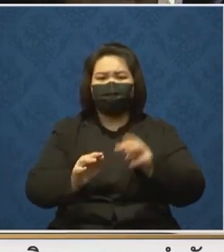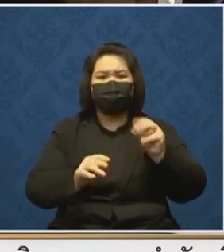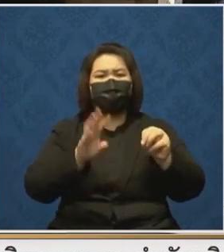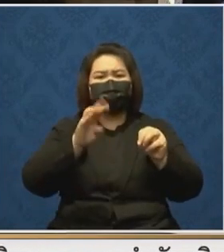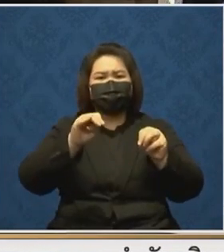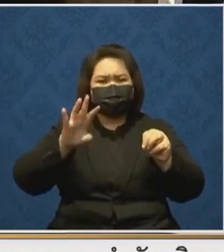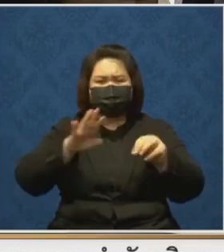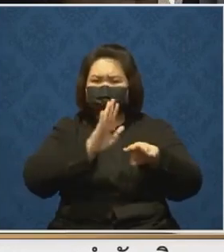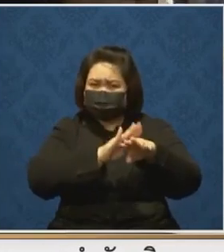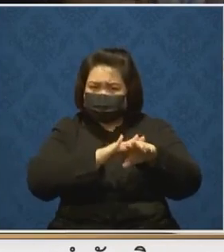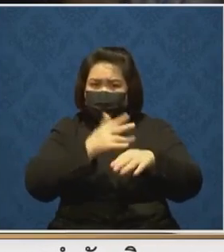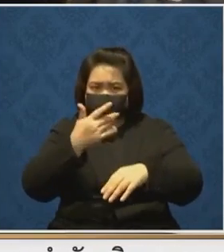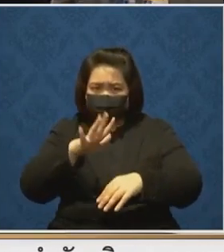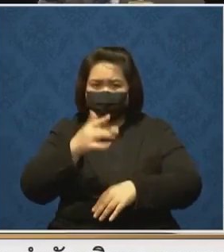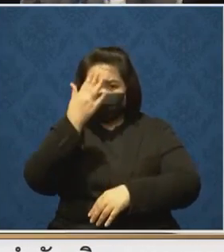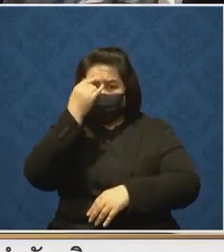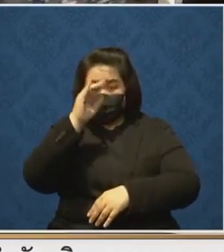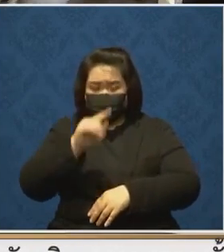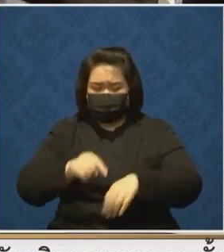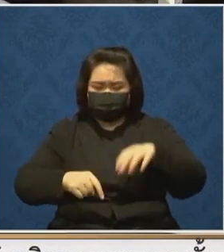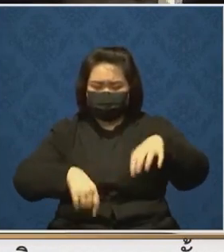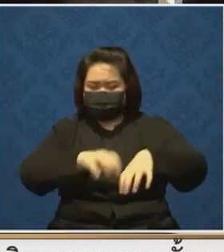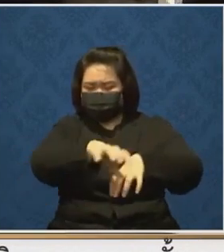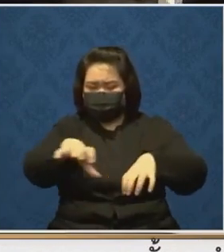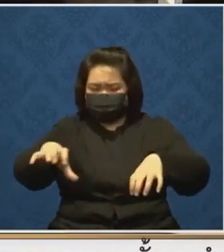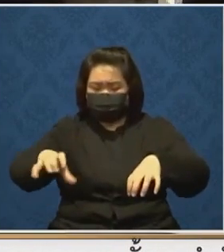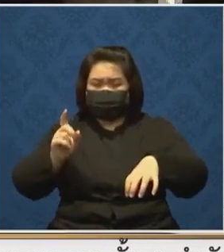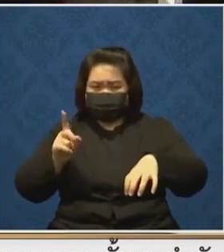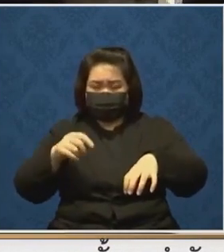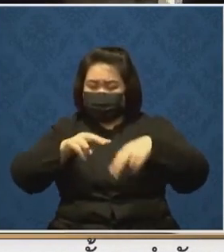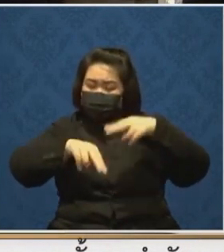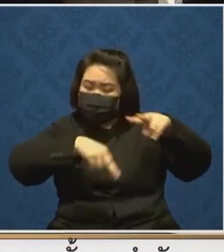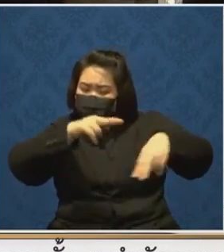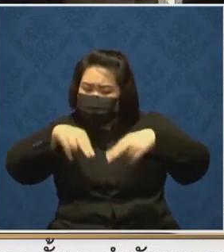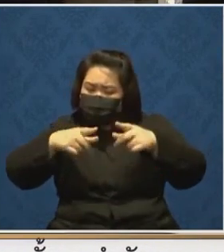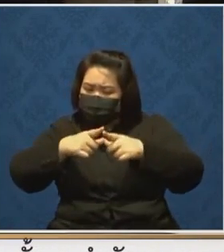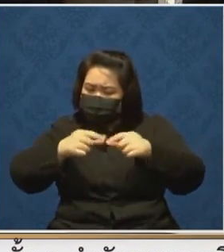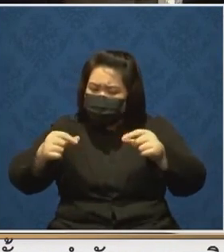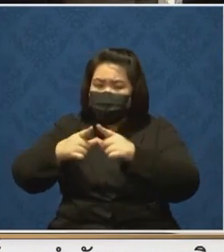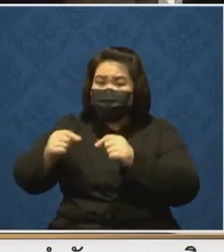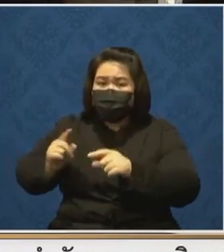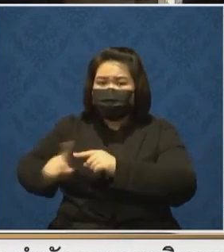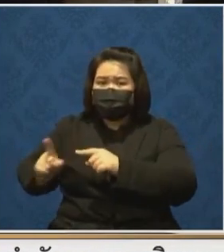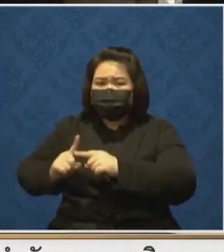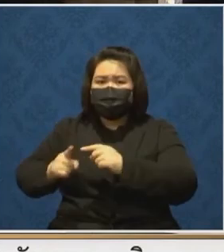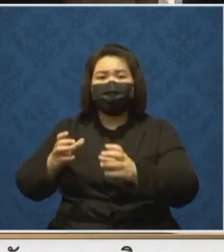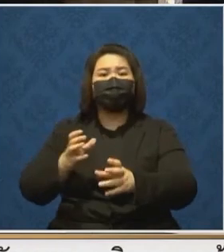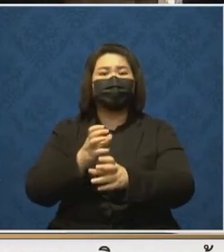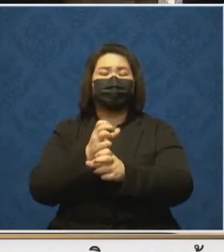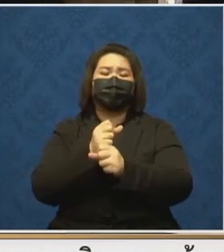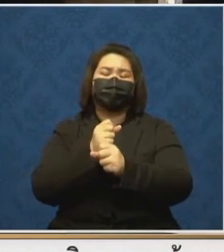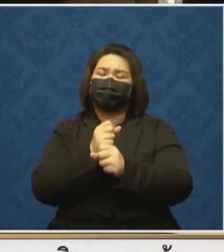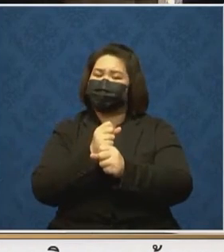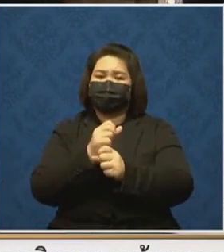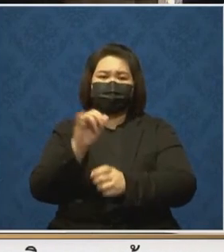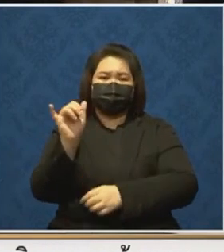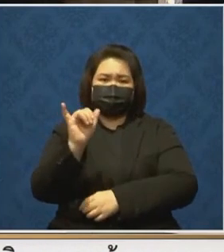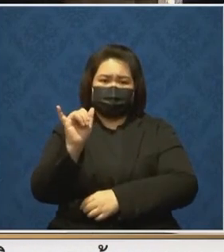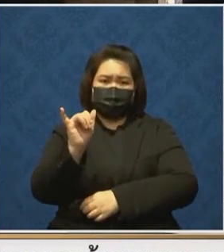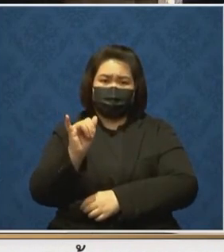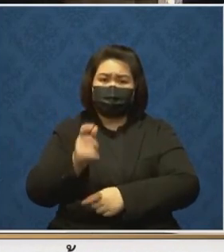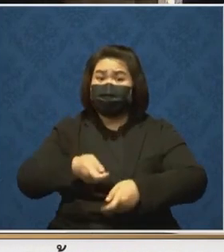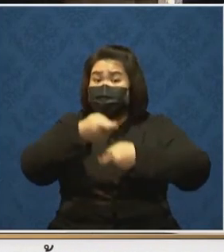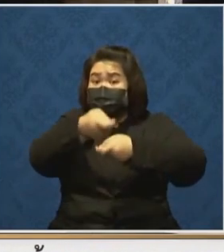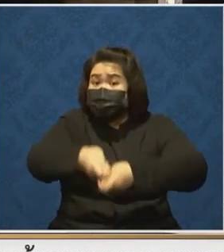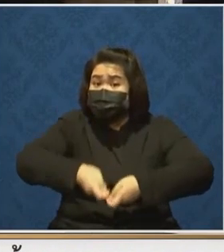44เนองจากหนวยงานทพนิประยตจin จะได้มอบใหใหครวดสบค่เทศ Yังไม่สามารถสรุปได้ว่าการทำเหมืองสร้าง